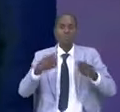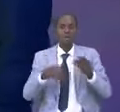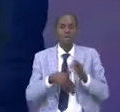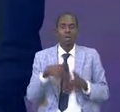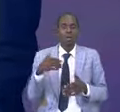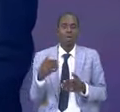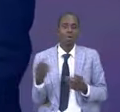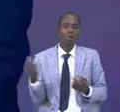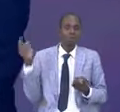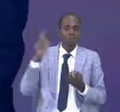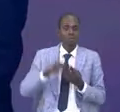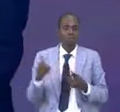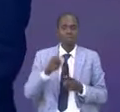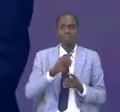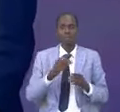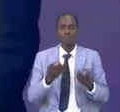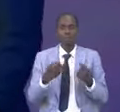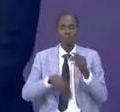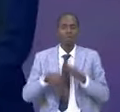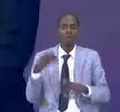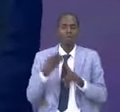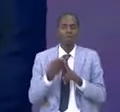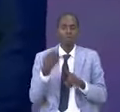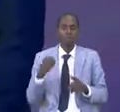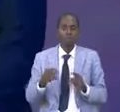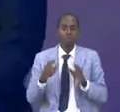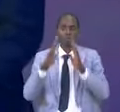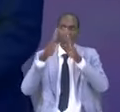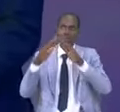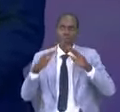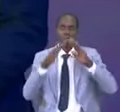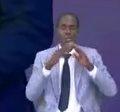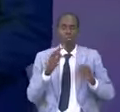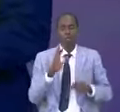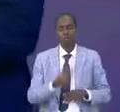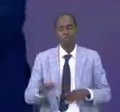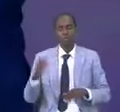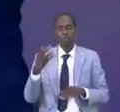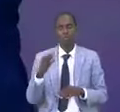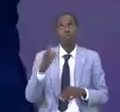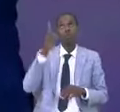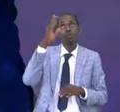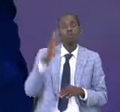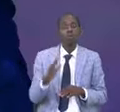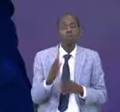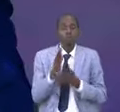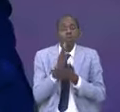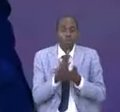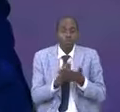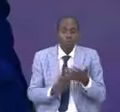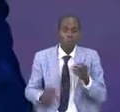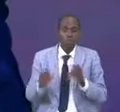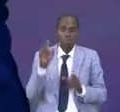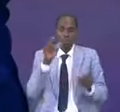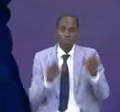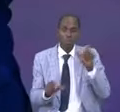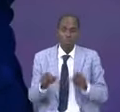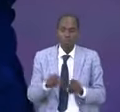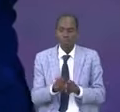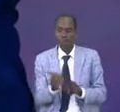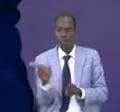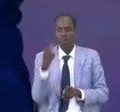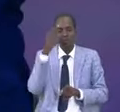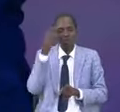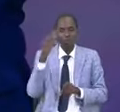du camp des enfants de Dieu de telles personnes de vie à cause des problèmes temporaires et le